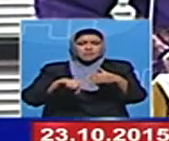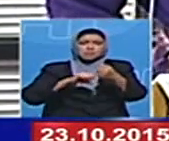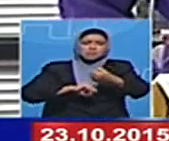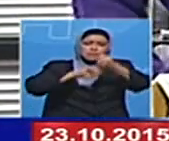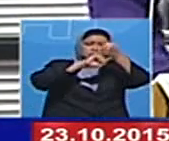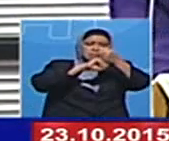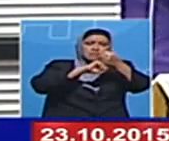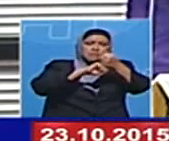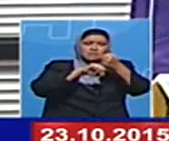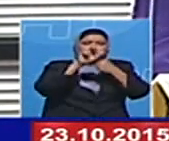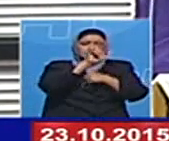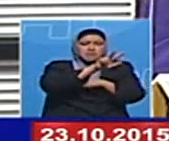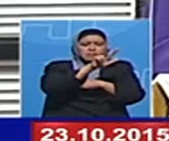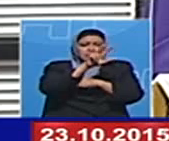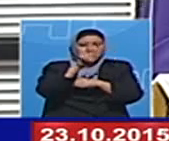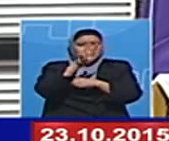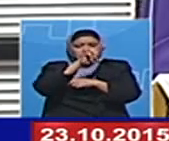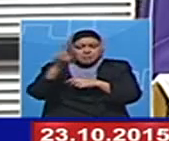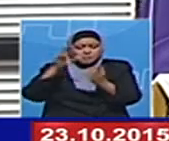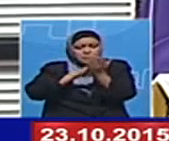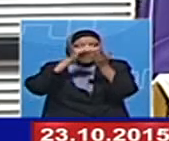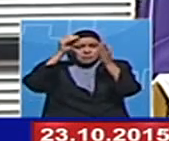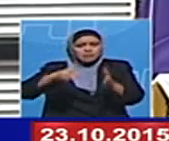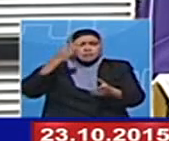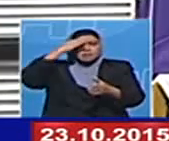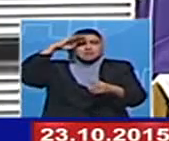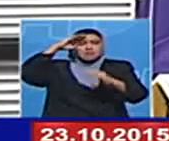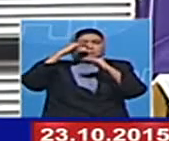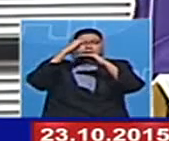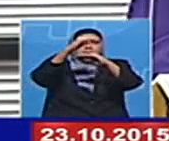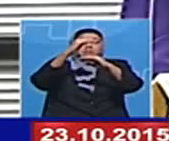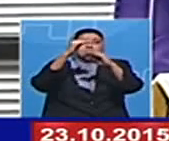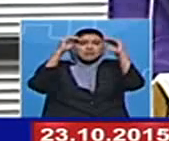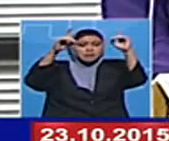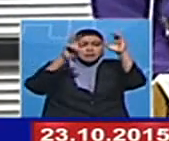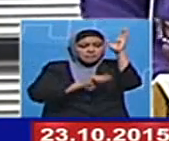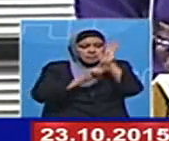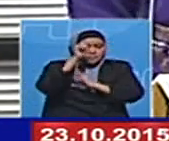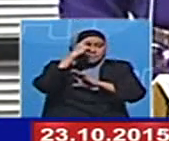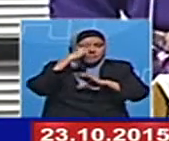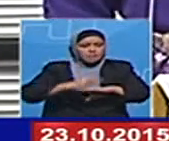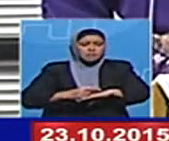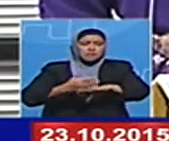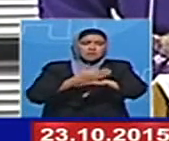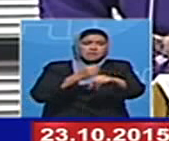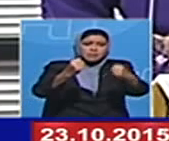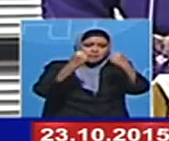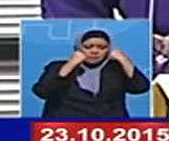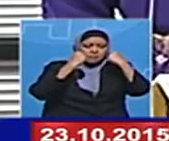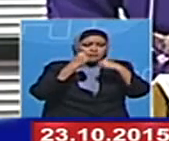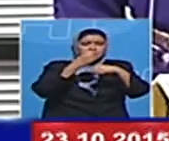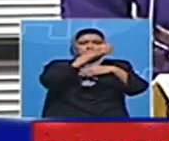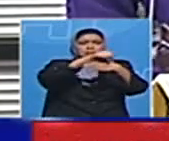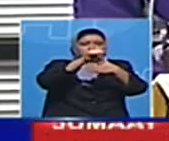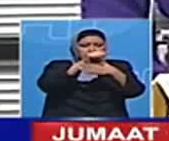72 r000 pelajar Bumiputera di peringkat pendidikan tinggi bagi memantapkan pemilikan ekuiti serta